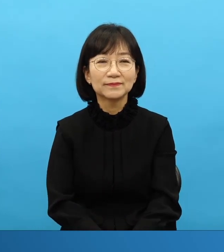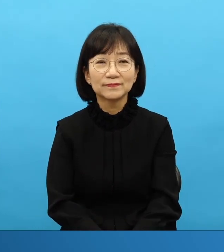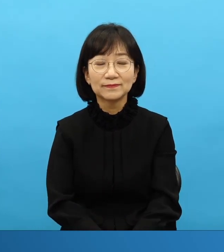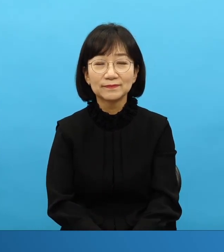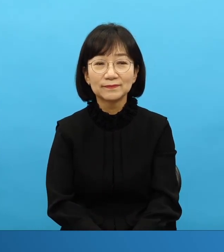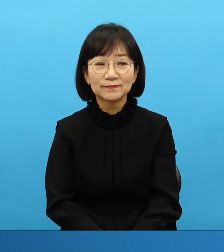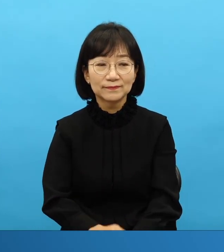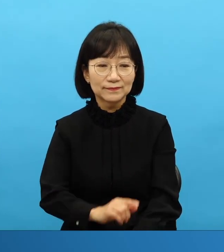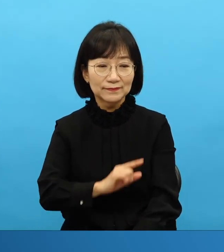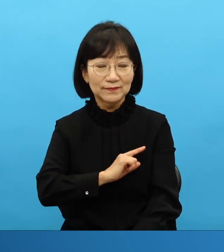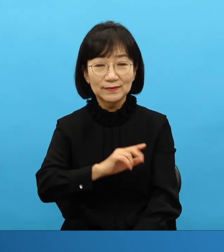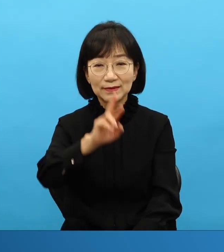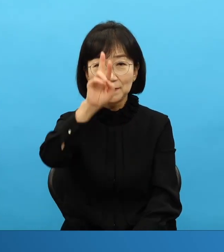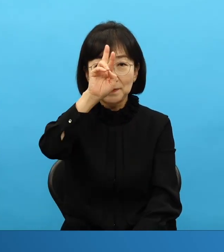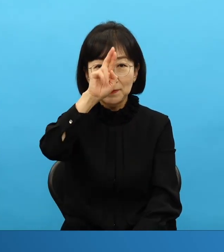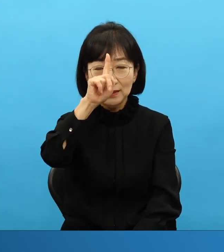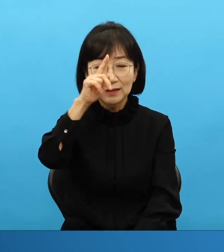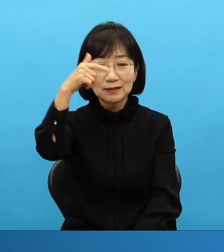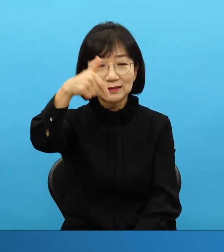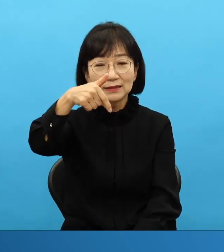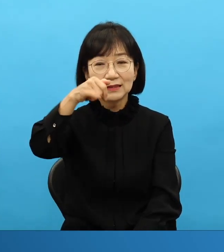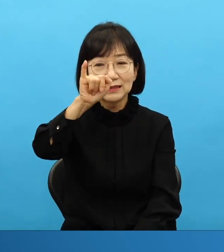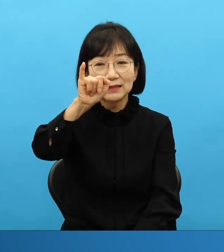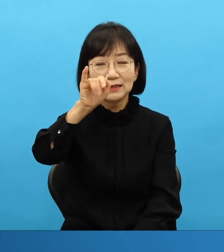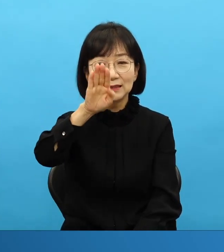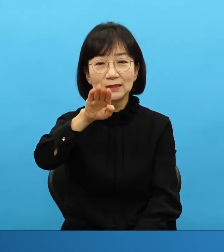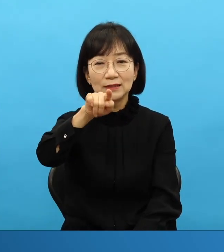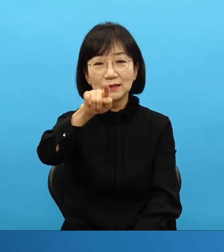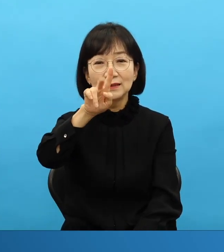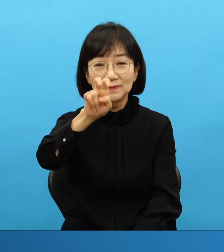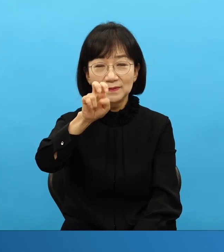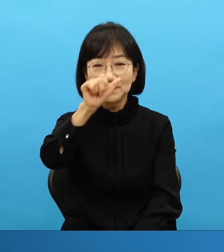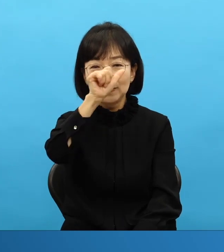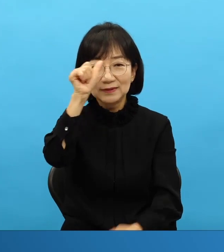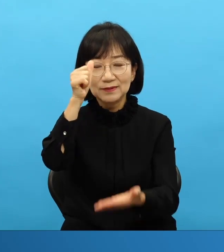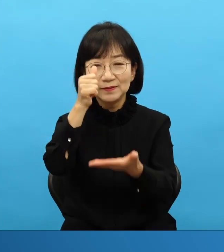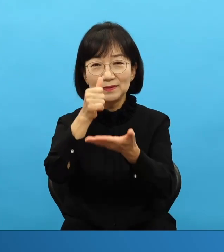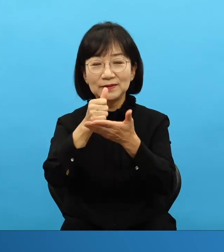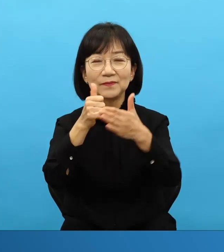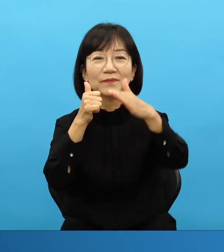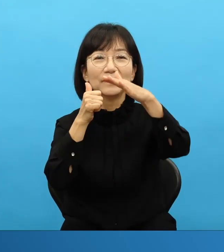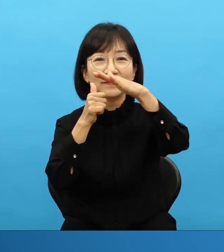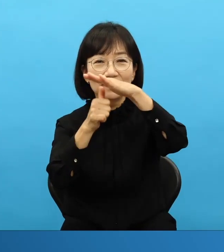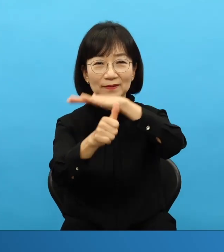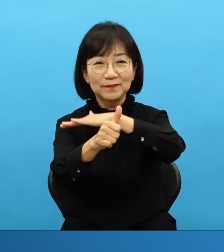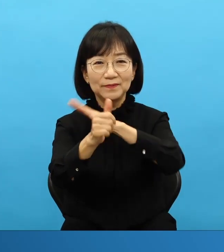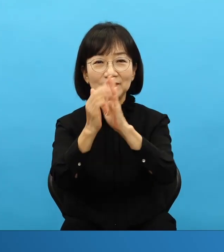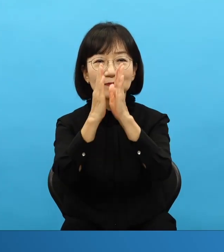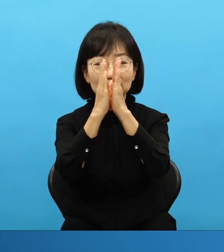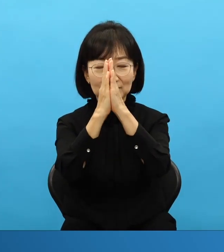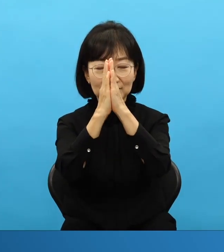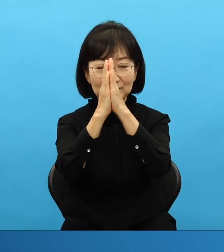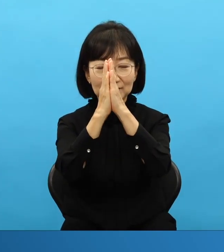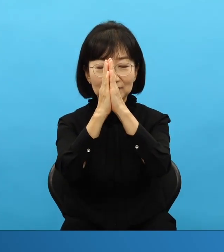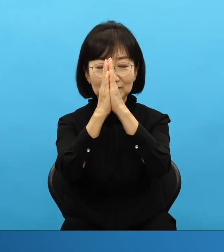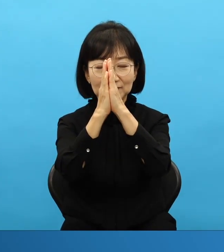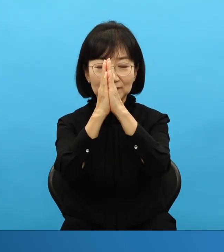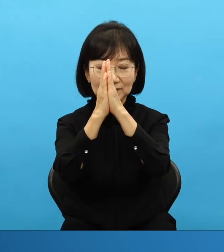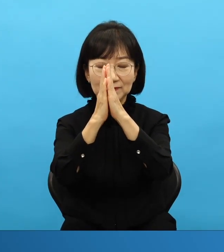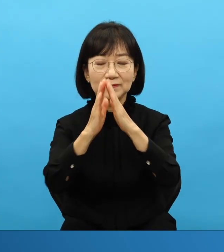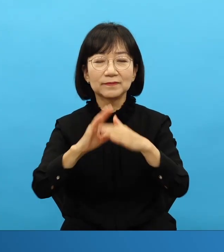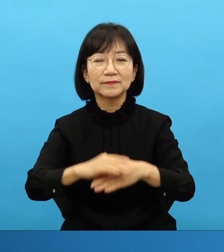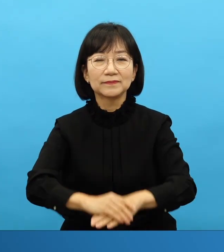찬송하리로다. 박기문 장로님 대표로 기도해 주시겠습니다. 接下来有请朴启范长老为礼拜代祷。